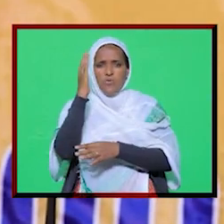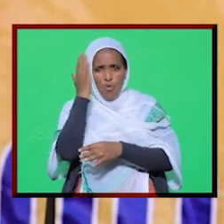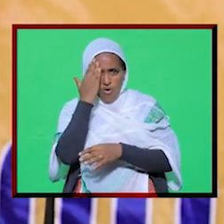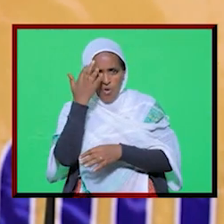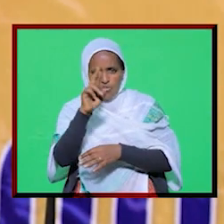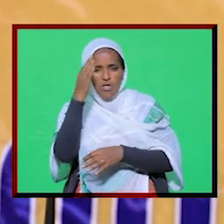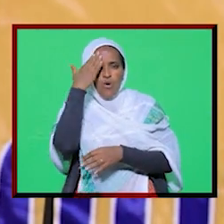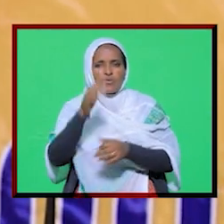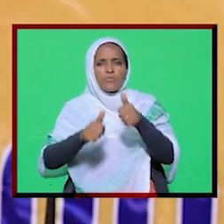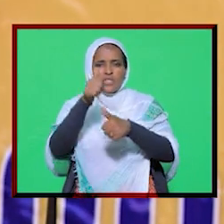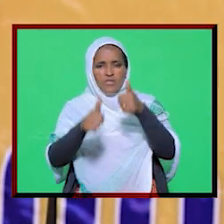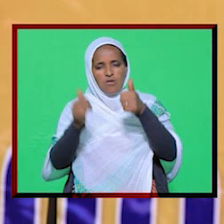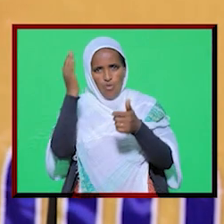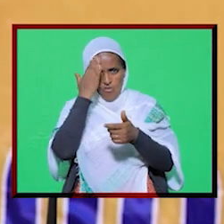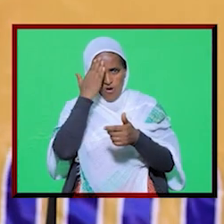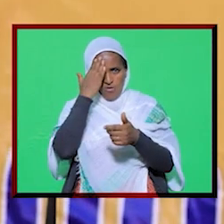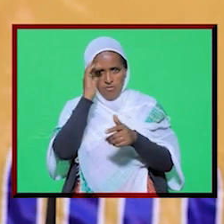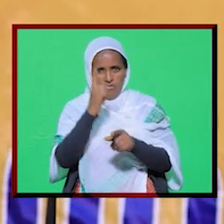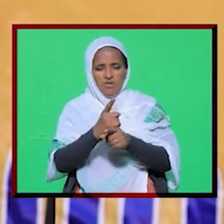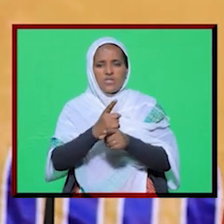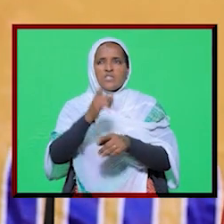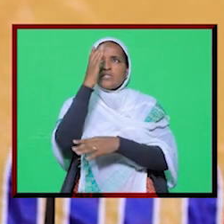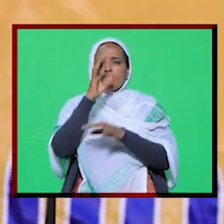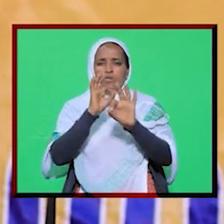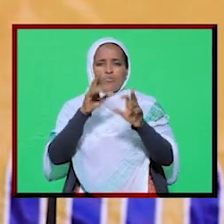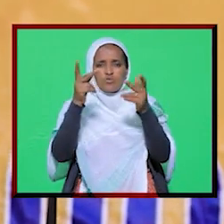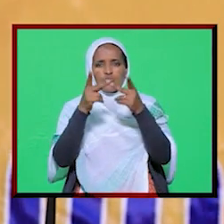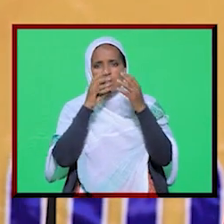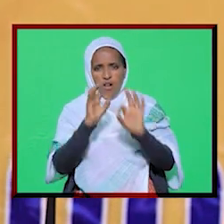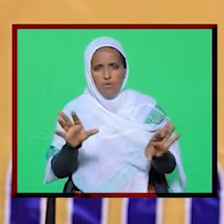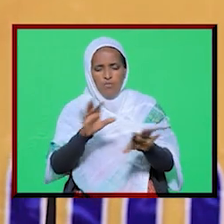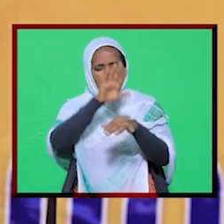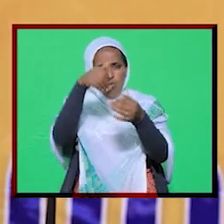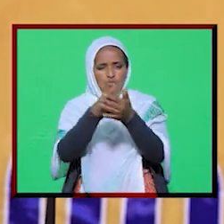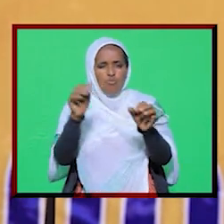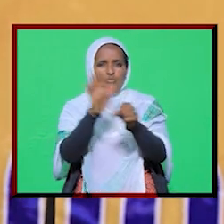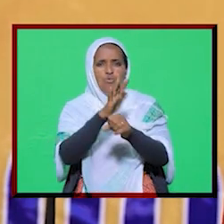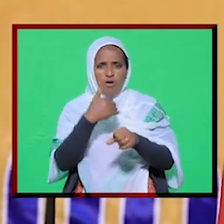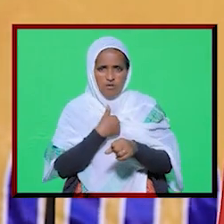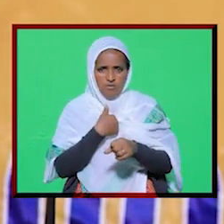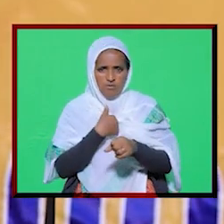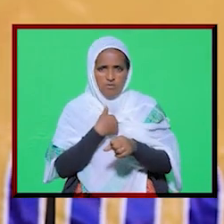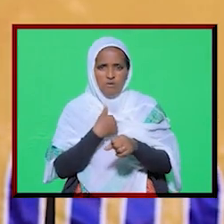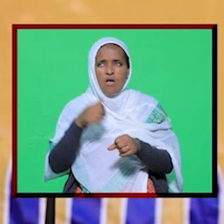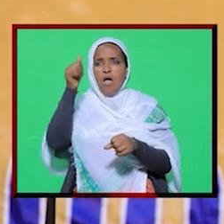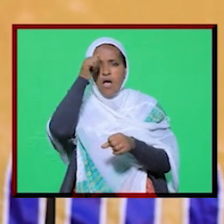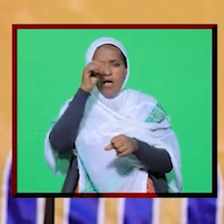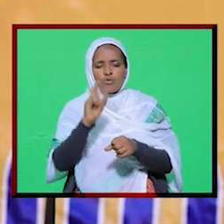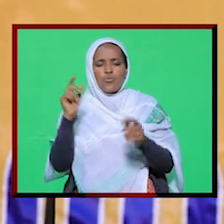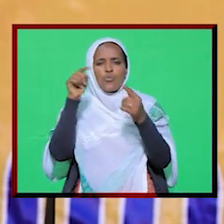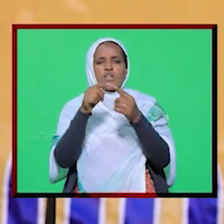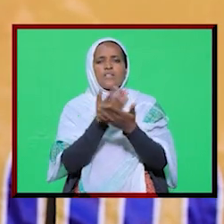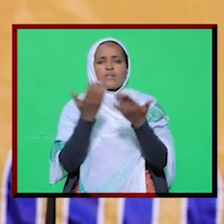ያውቃል አያውቅም? ያውቃል። እግዚአብሔር የሌለበት ቦታ የለም፣ በሁሉ የሞላ ነው። አዳም ወይ ወዴት